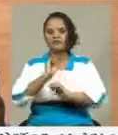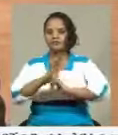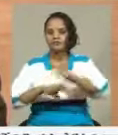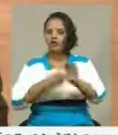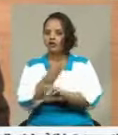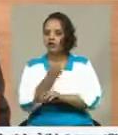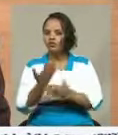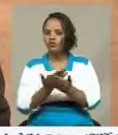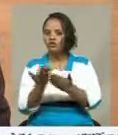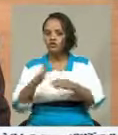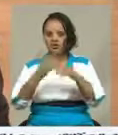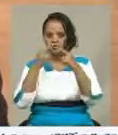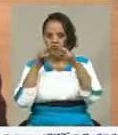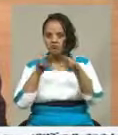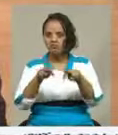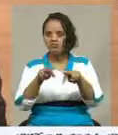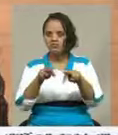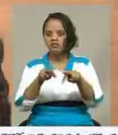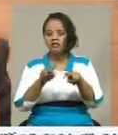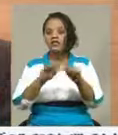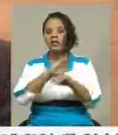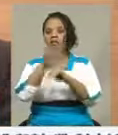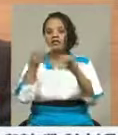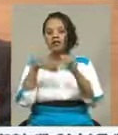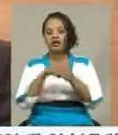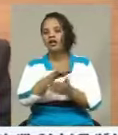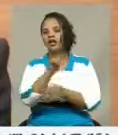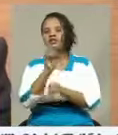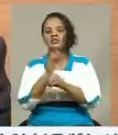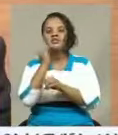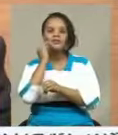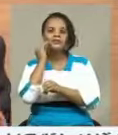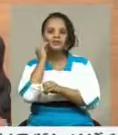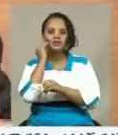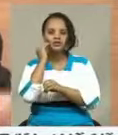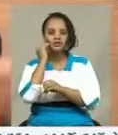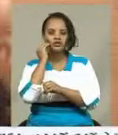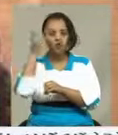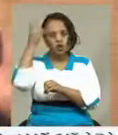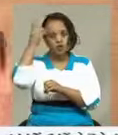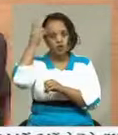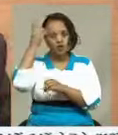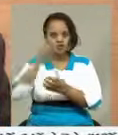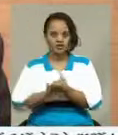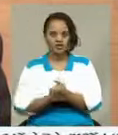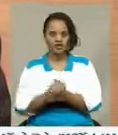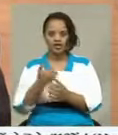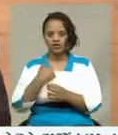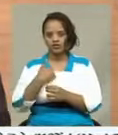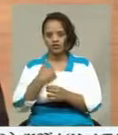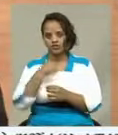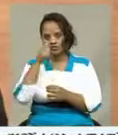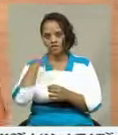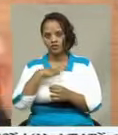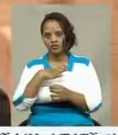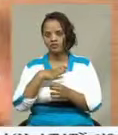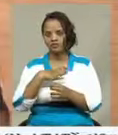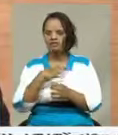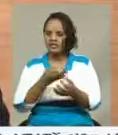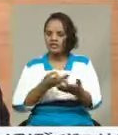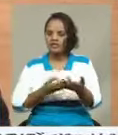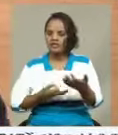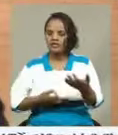ያንዳንዱ ጉዳይ ላይ አይተው ደን ለአጠቃላይ ለእናንተ ምክር ቤቱም ኮሚሽኑ የሚያቀርብበትን ስርዓት ተከትለን